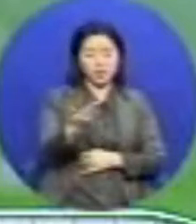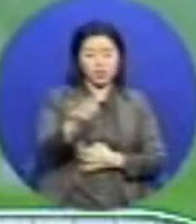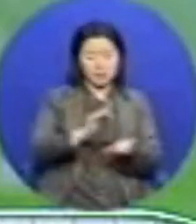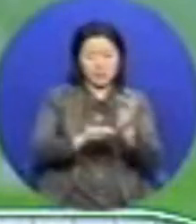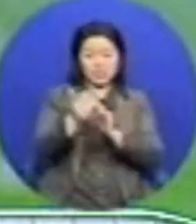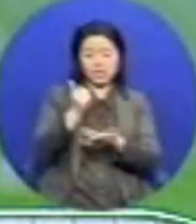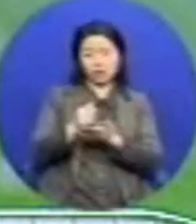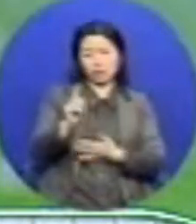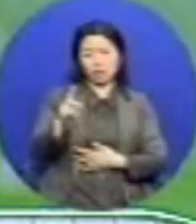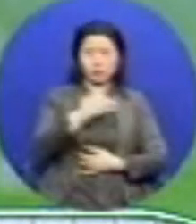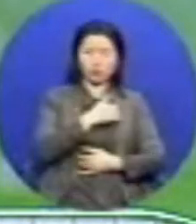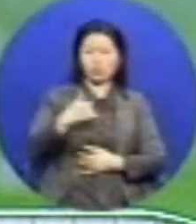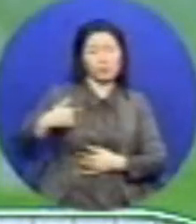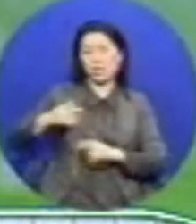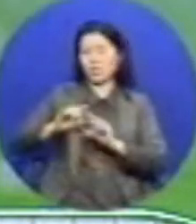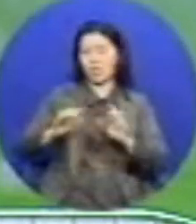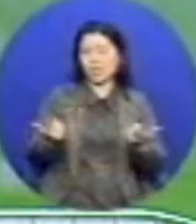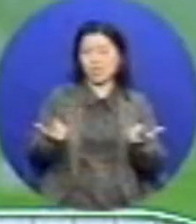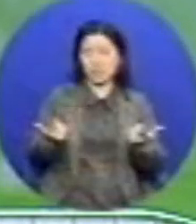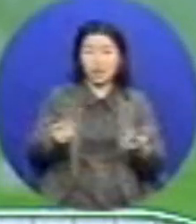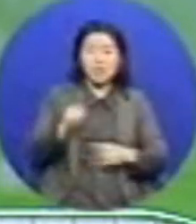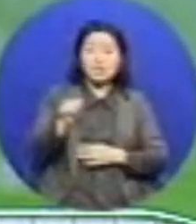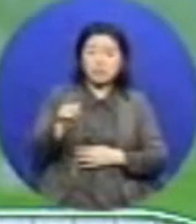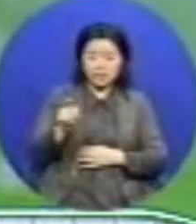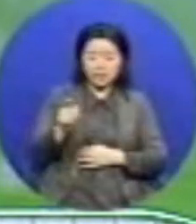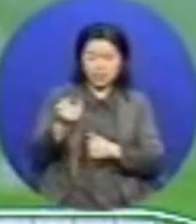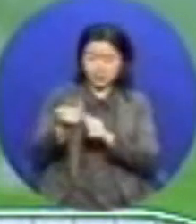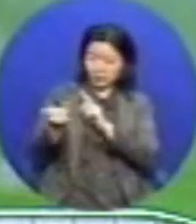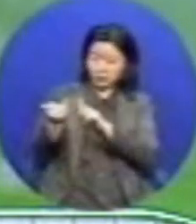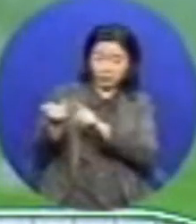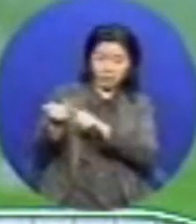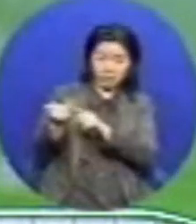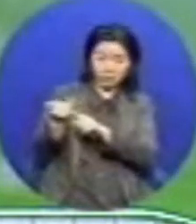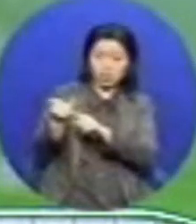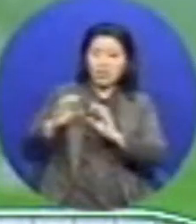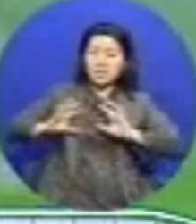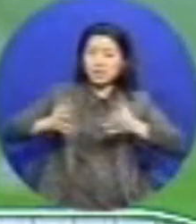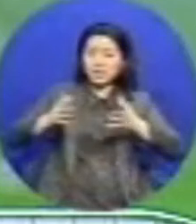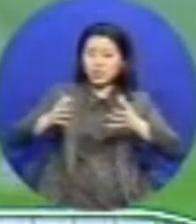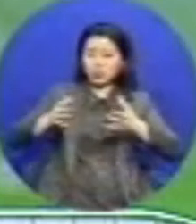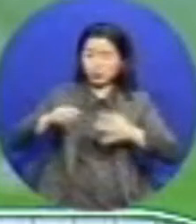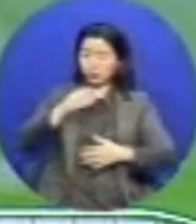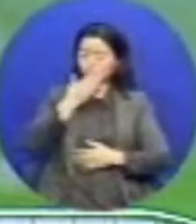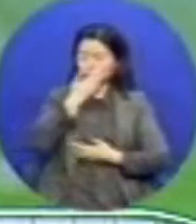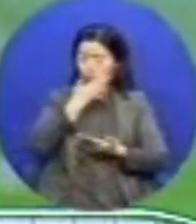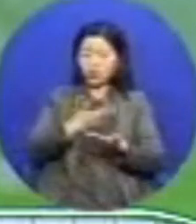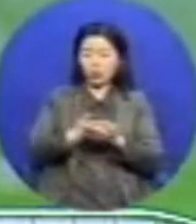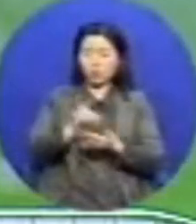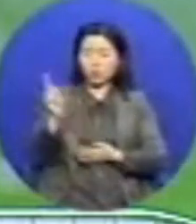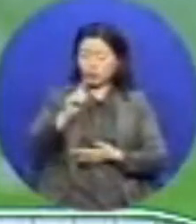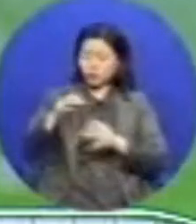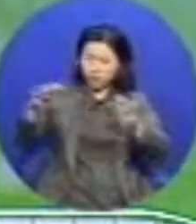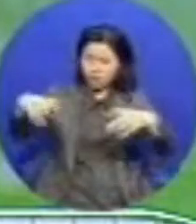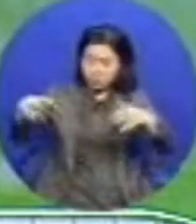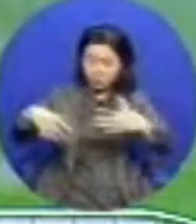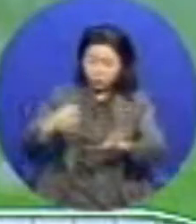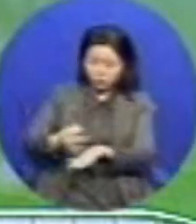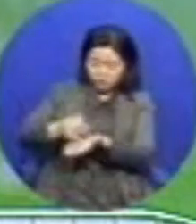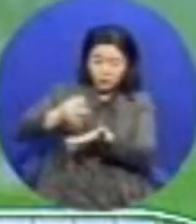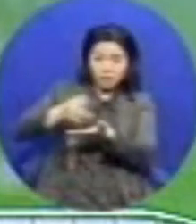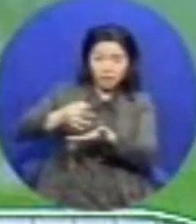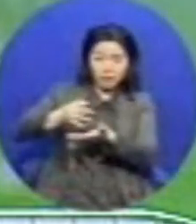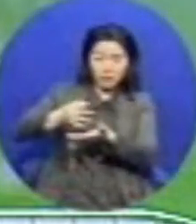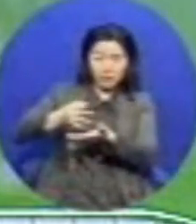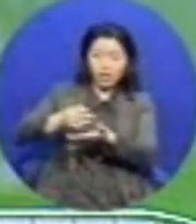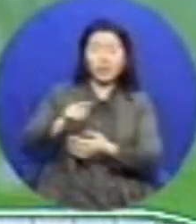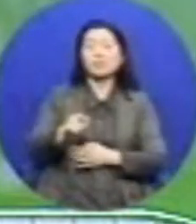사람이에요 그에게 있어서는 세상도 중요하고 어떻게 모은 재산 인데 그러던 사람이었어요